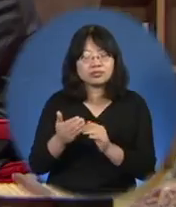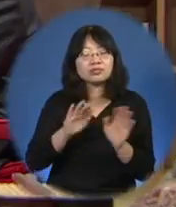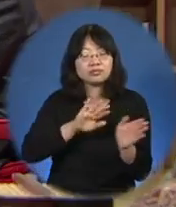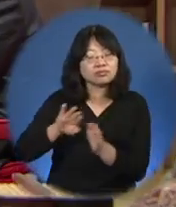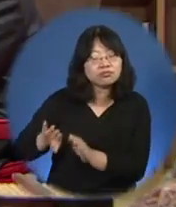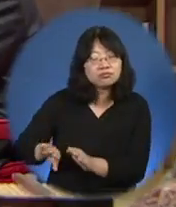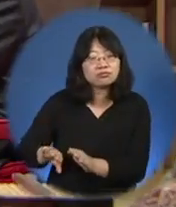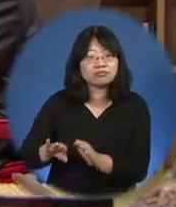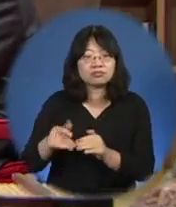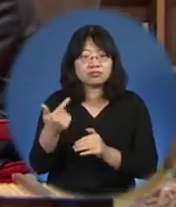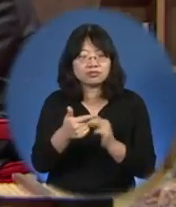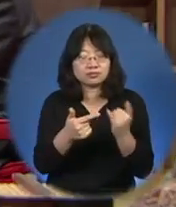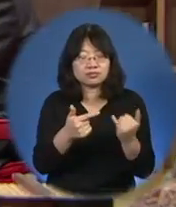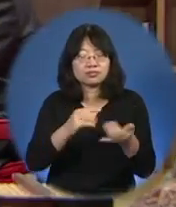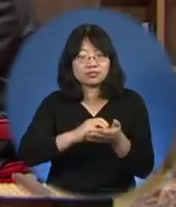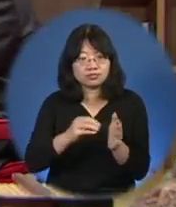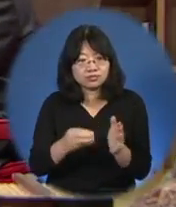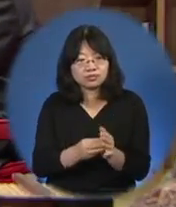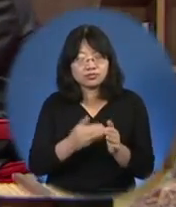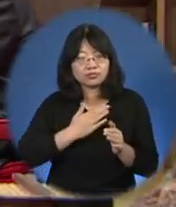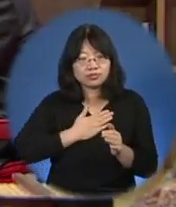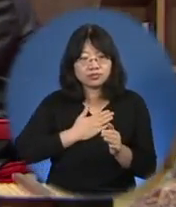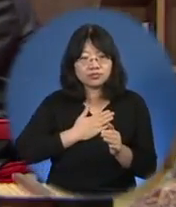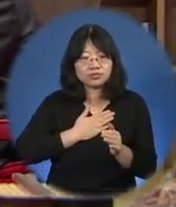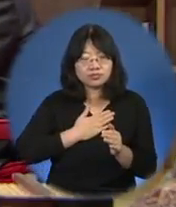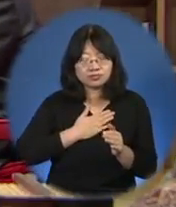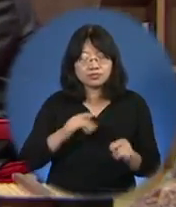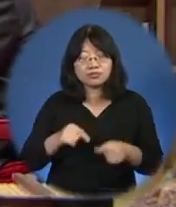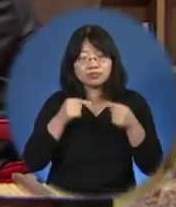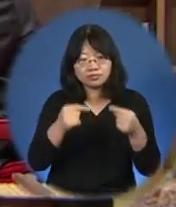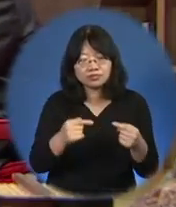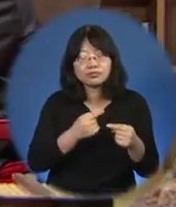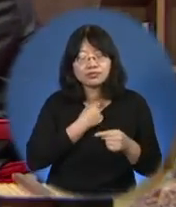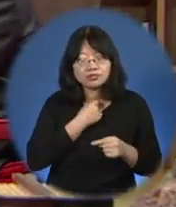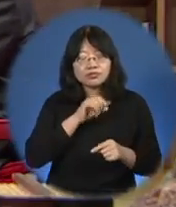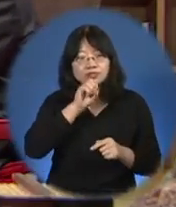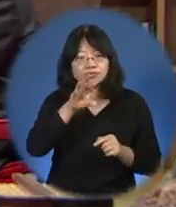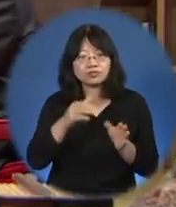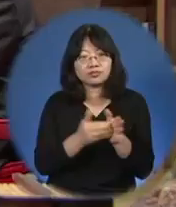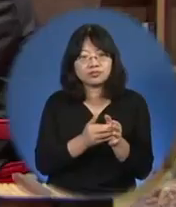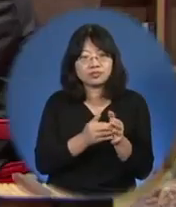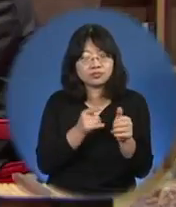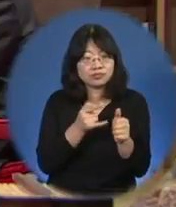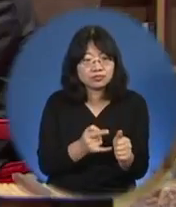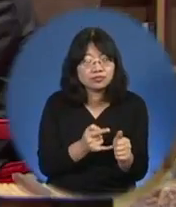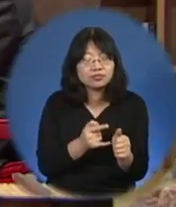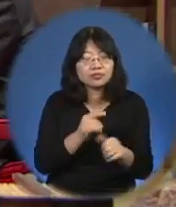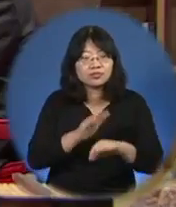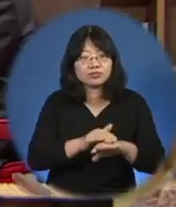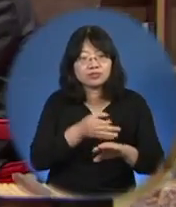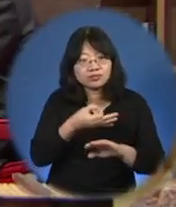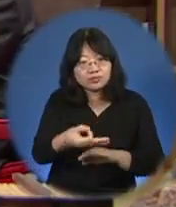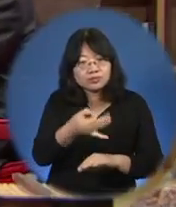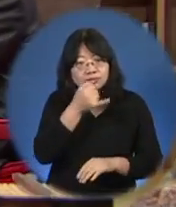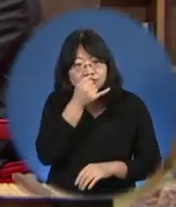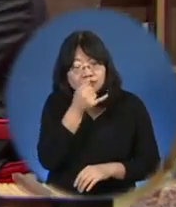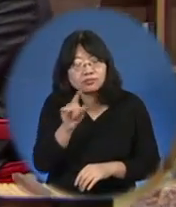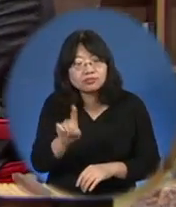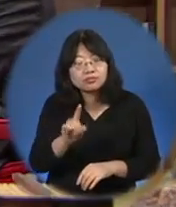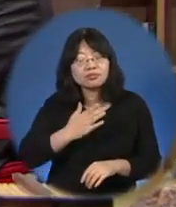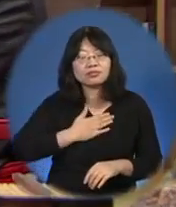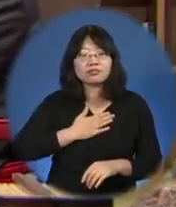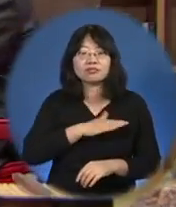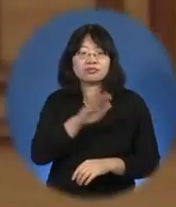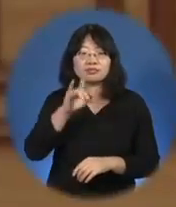그렇고 6,000명가량이나 내가 그 하게 되면 참여하겠다라고 했다는데 그분들한테 수당이라도 좀 드렸습니까?